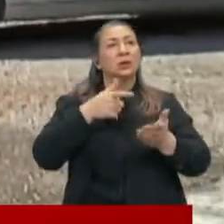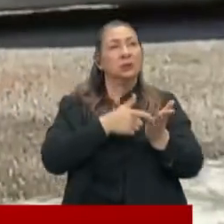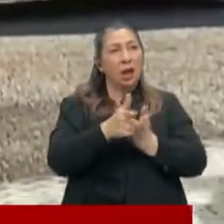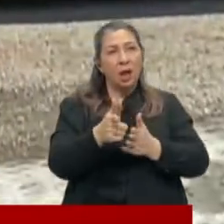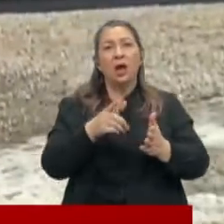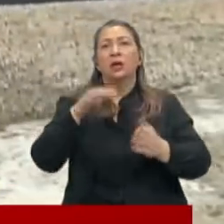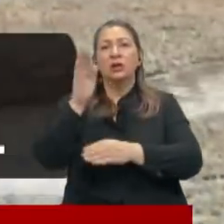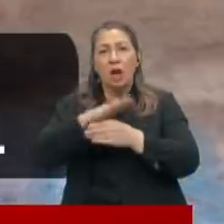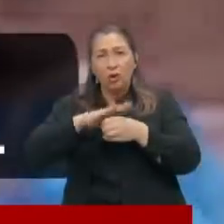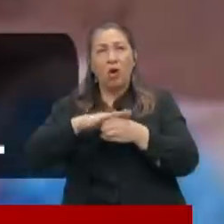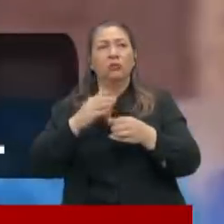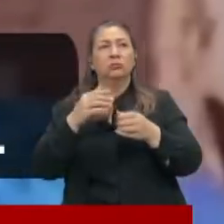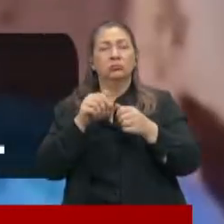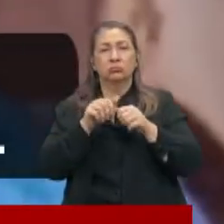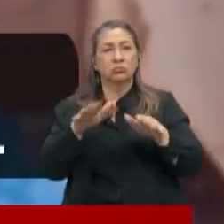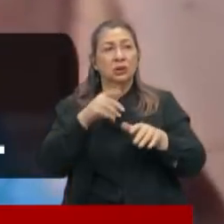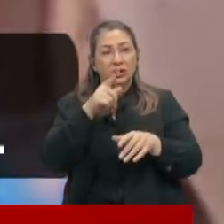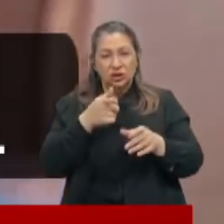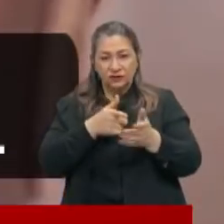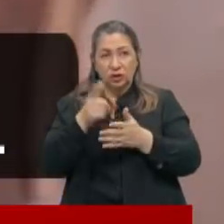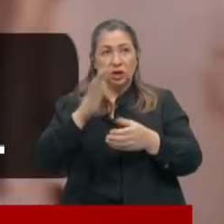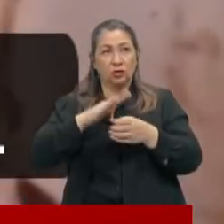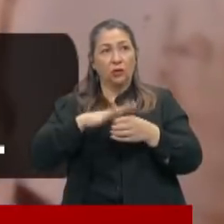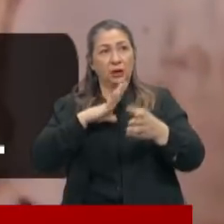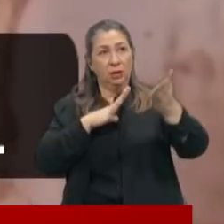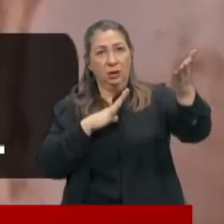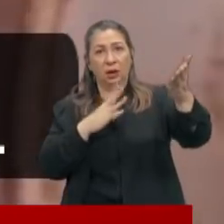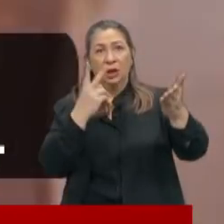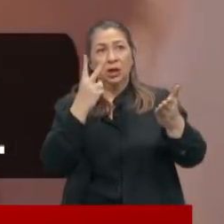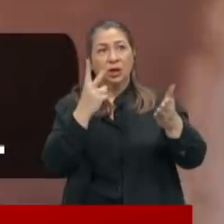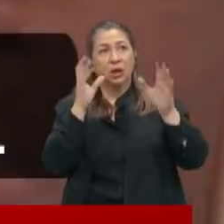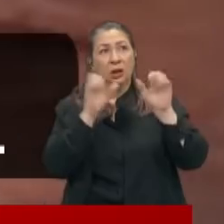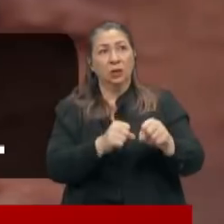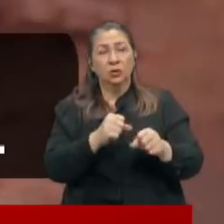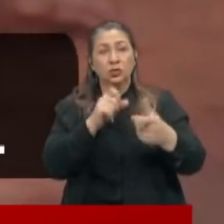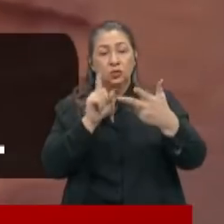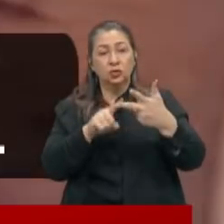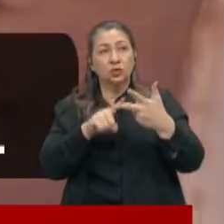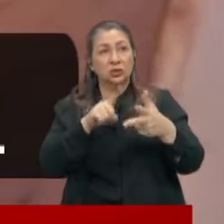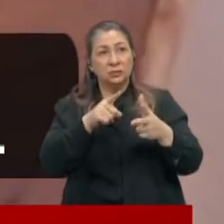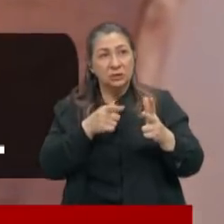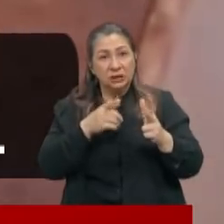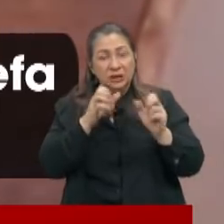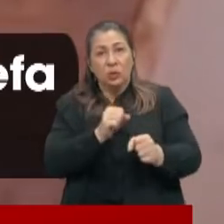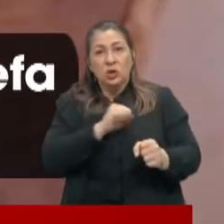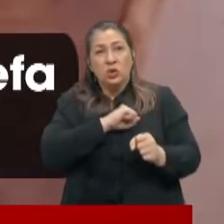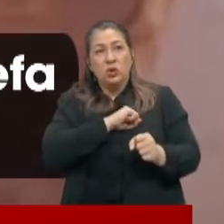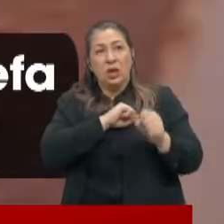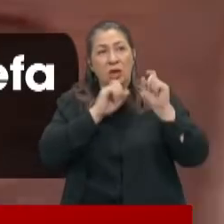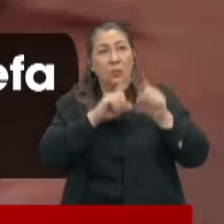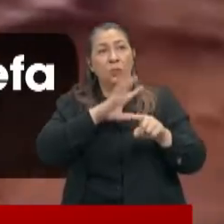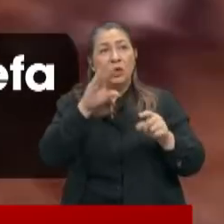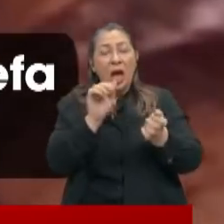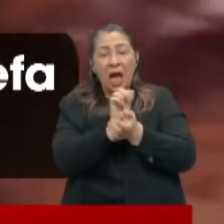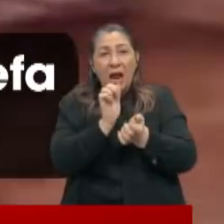da traktör ilanı. Çiftçinin traktörü varmış. İşte bu traktör iki defa yakalandı. Üçüncü defa da şimdi yakalama korkusu var. Bütün